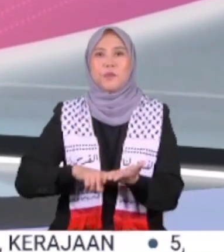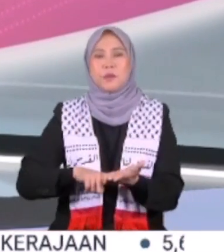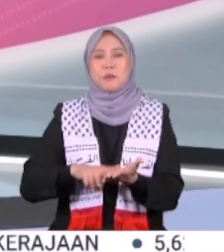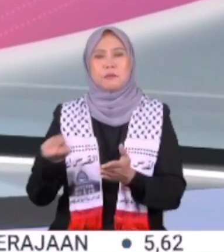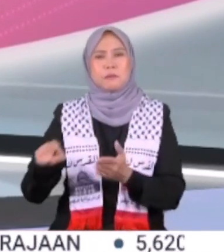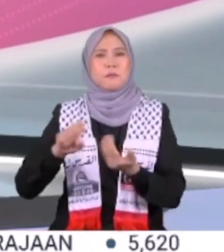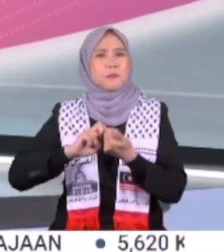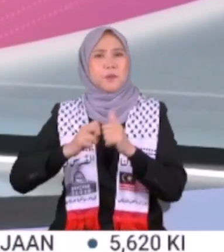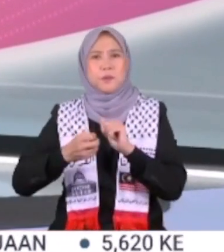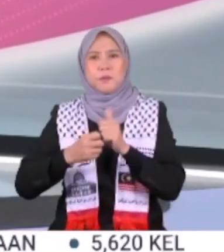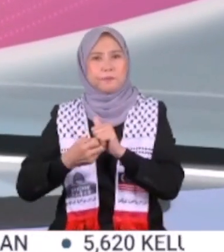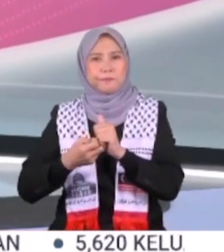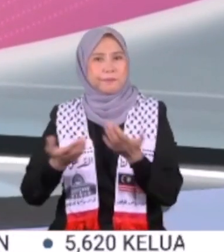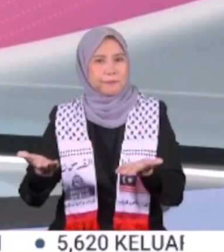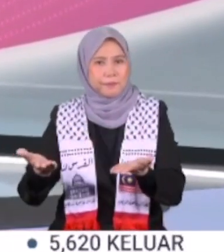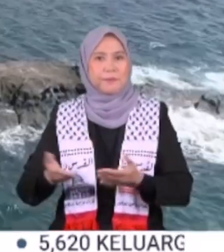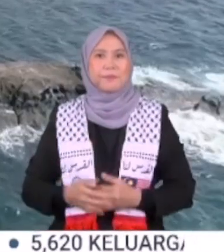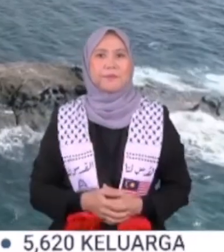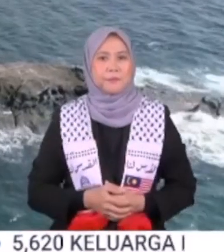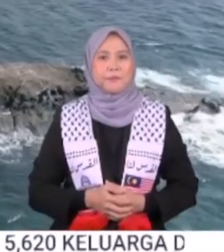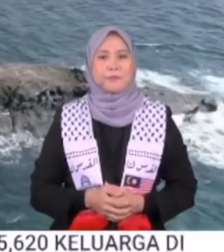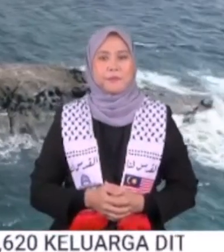merungkai permasalahan tersebut.